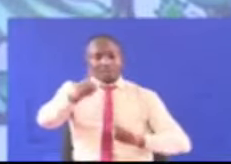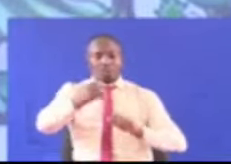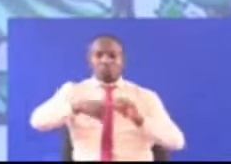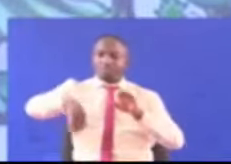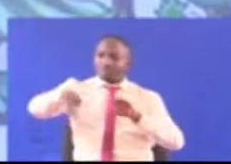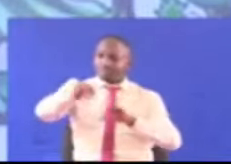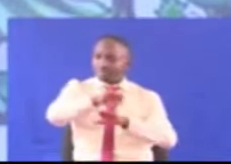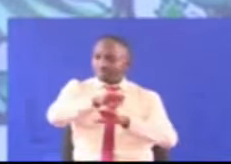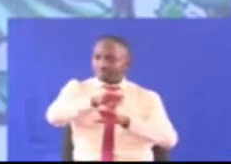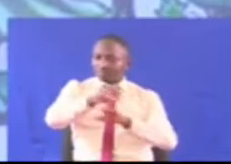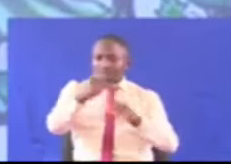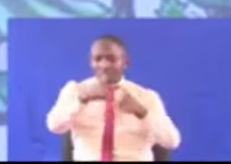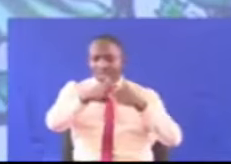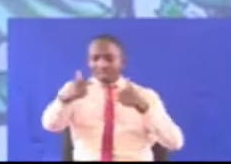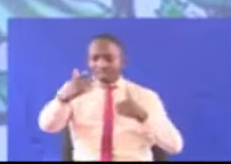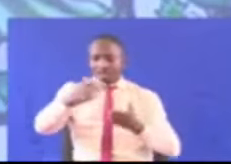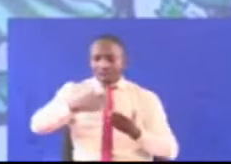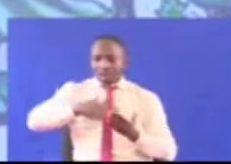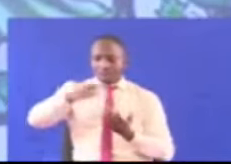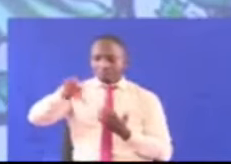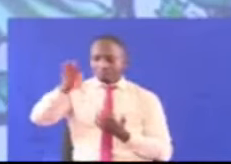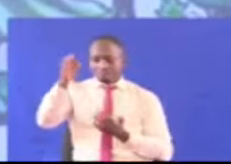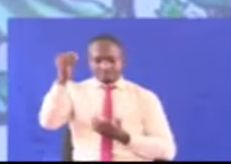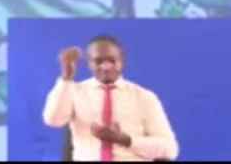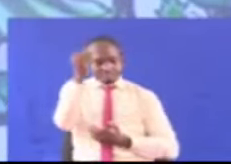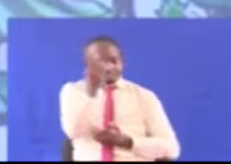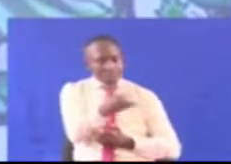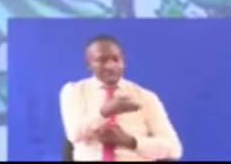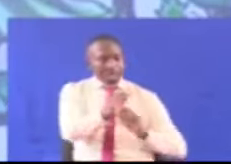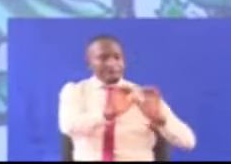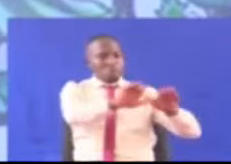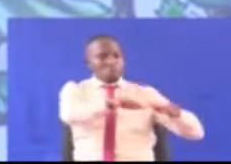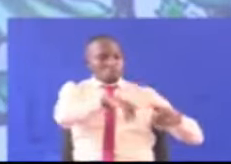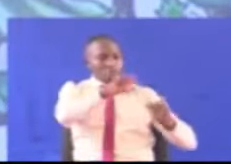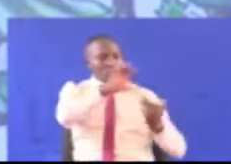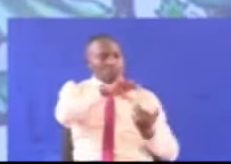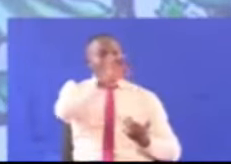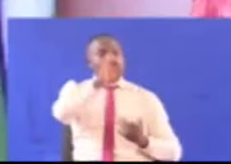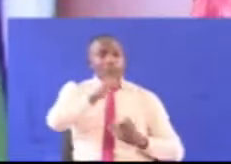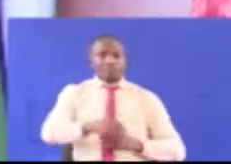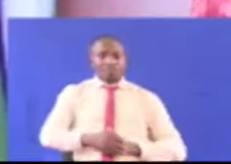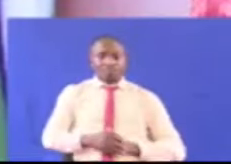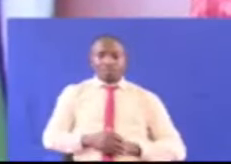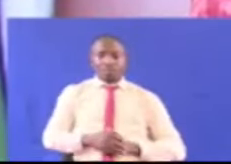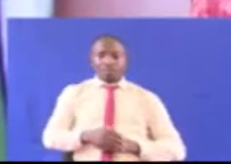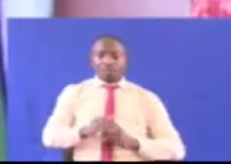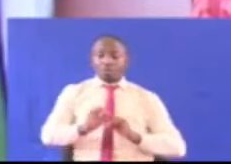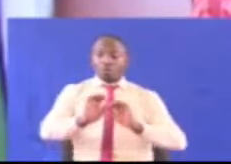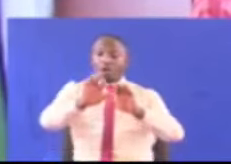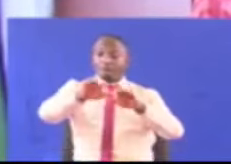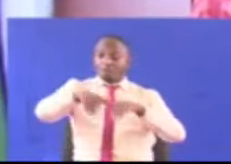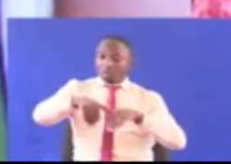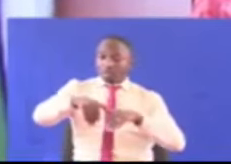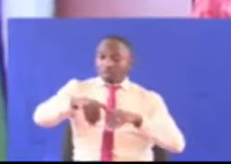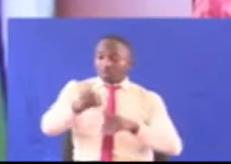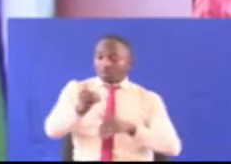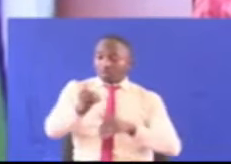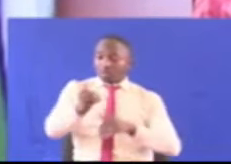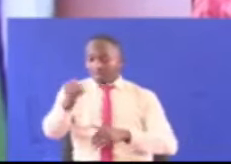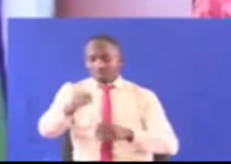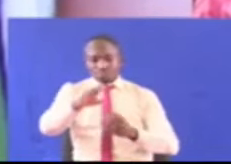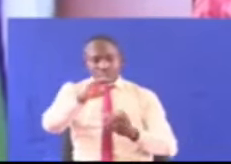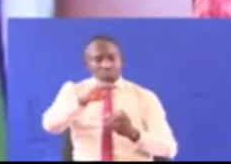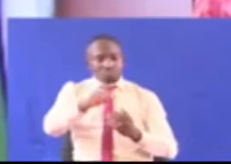Na ndicho kilicholeta jina la kwangu mimi ili wabunge kati ya sisi, kati ya mimi na wa vyama vingine